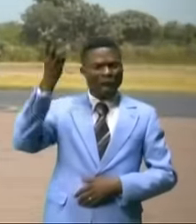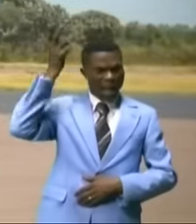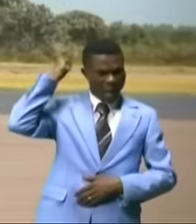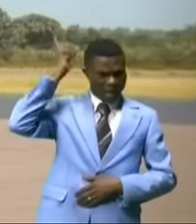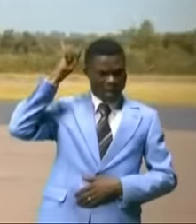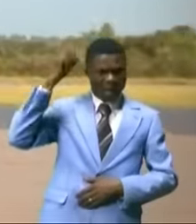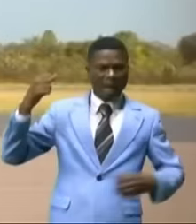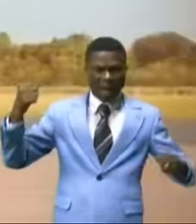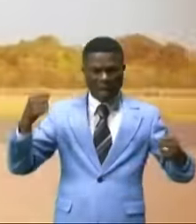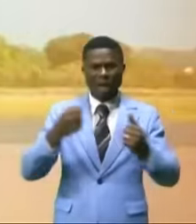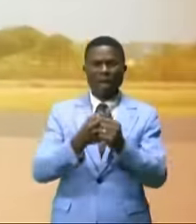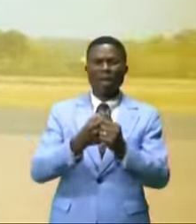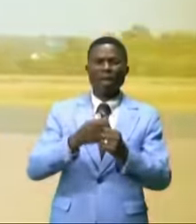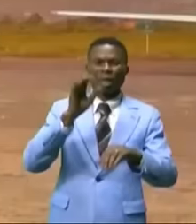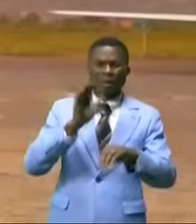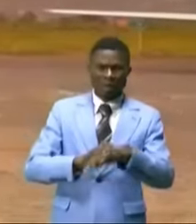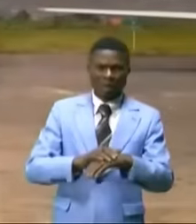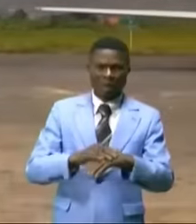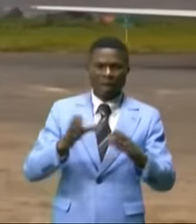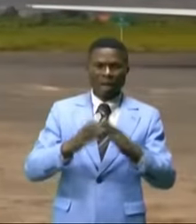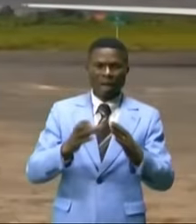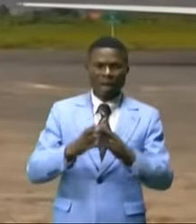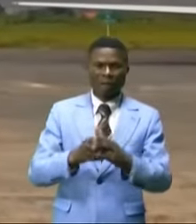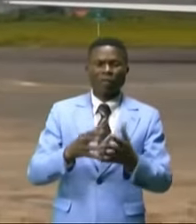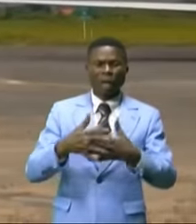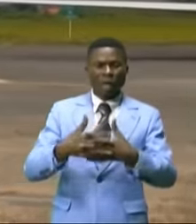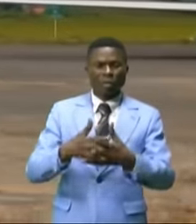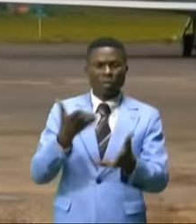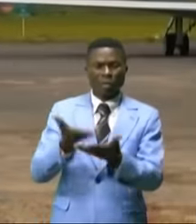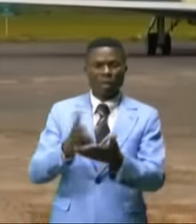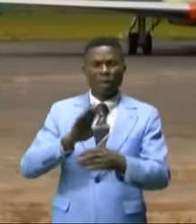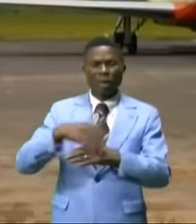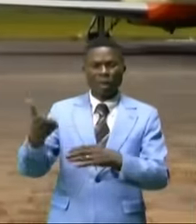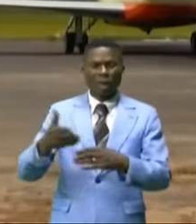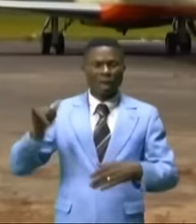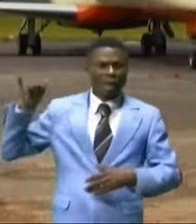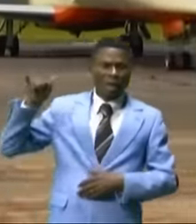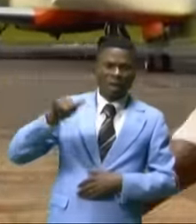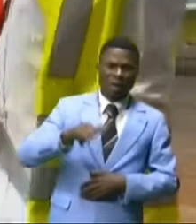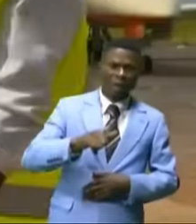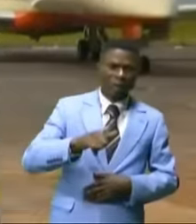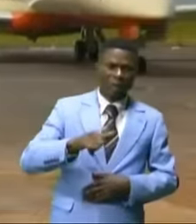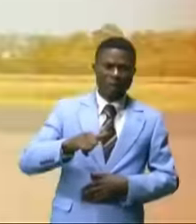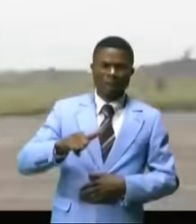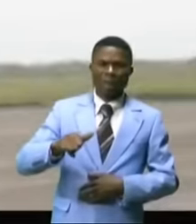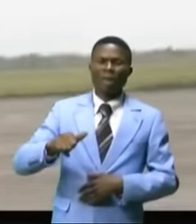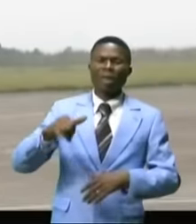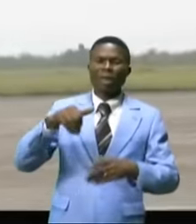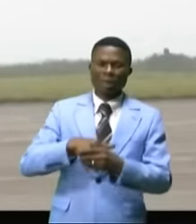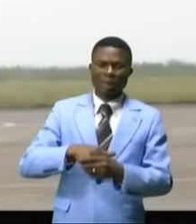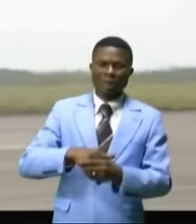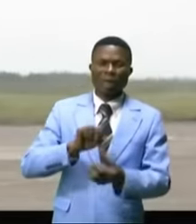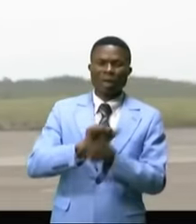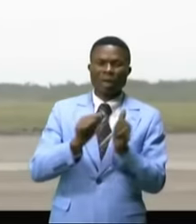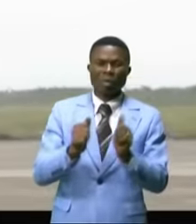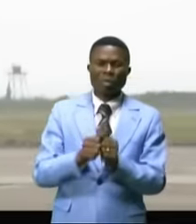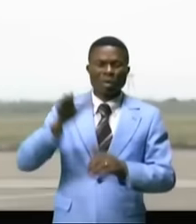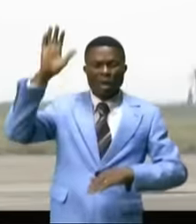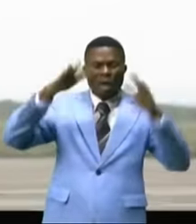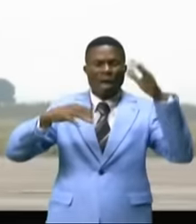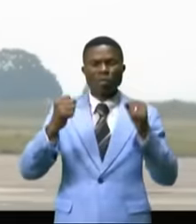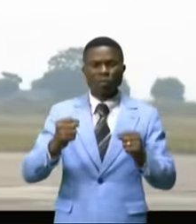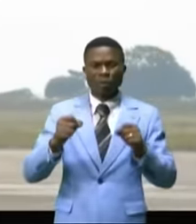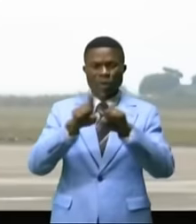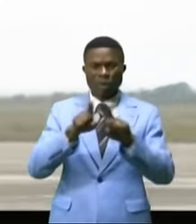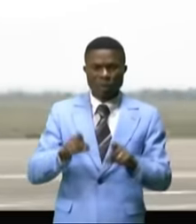lors d'un incident survenu avec l'un de nos appareils après un atterrissage complexe dans un contexte de fortes pluies et